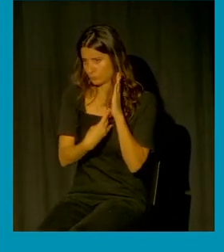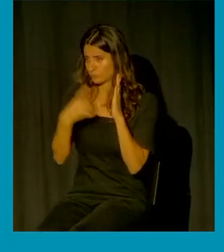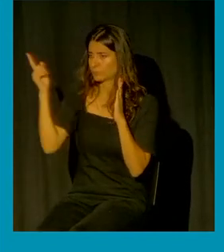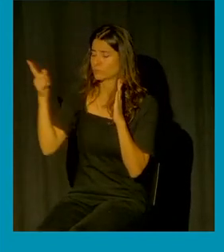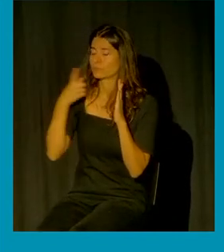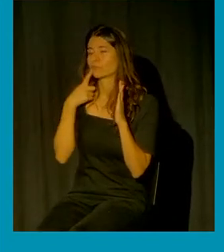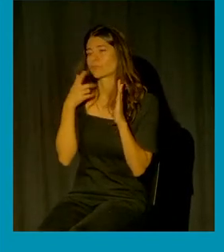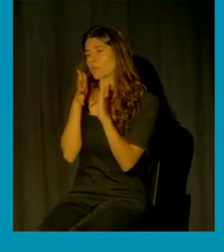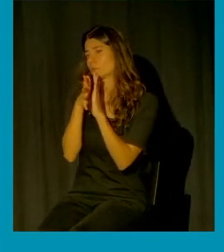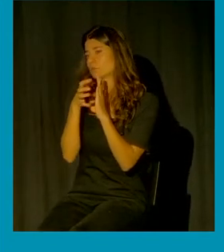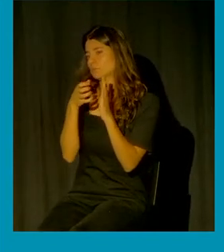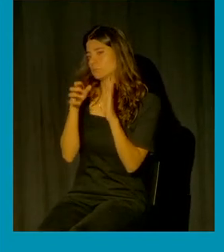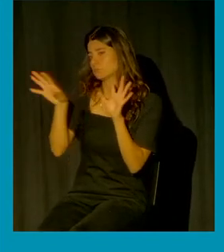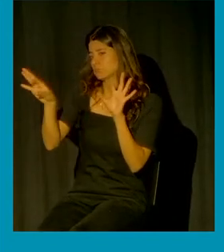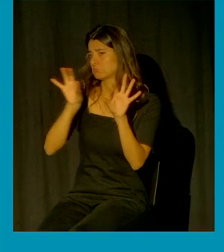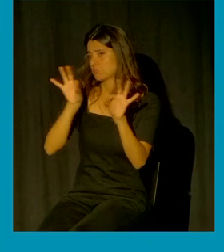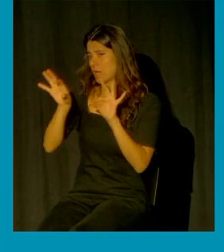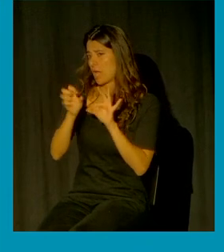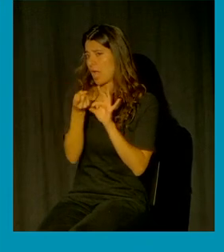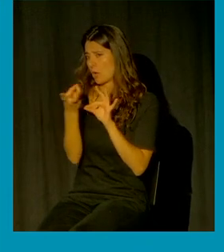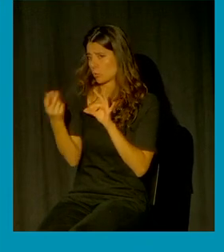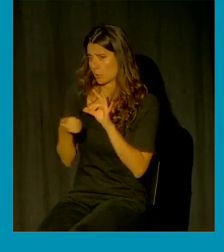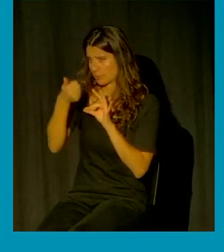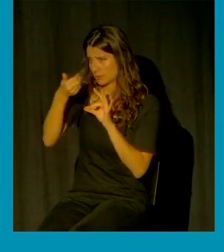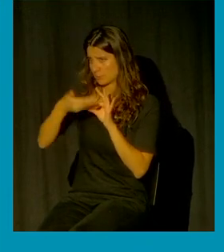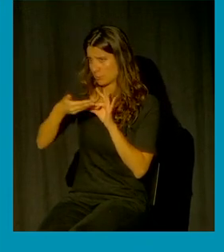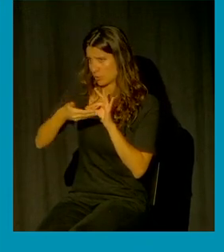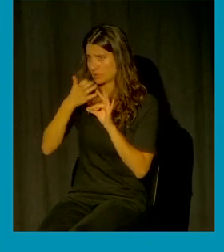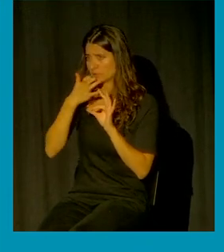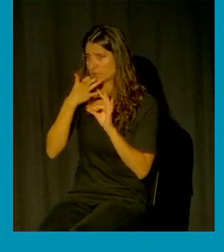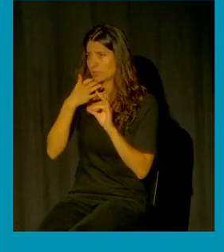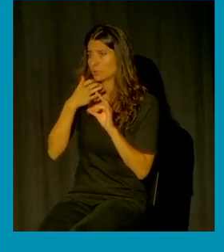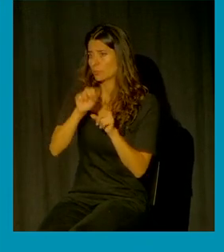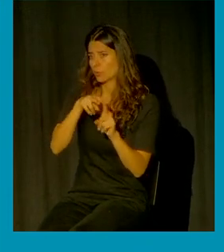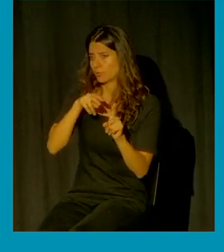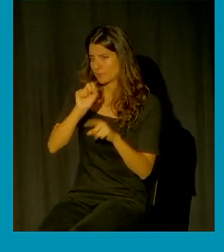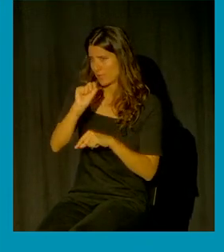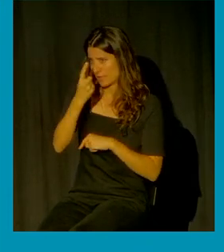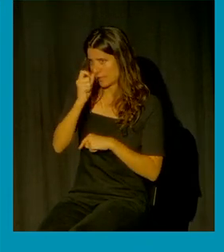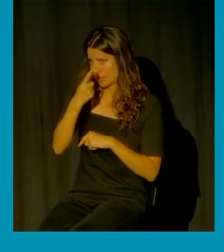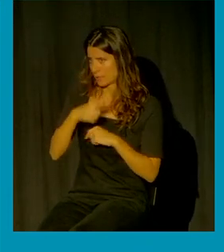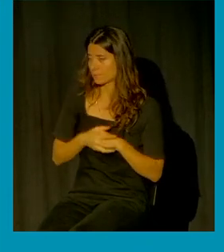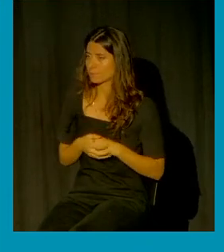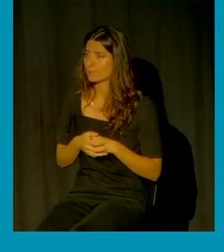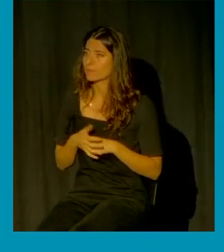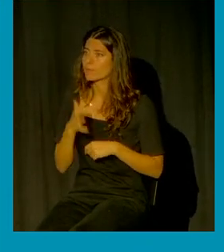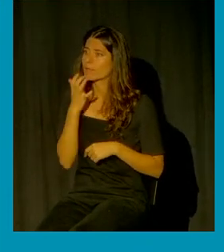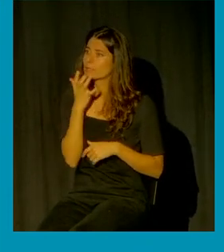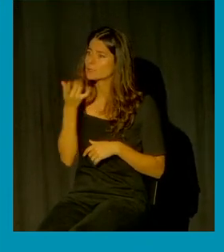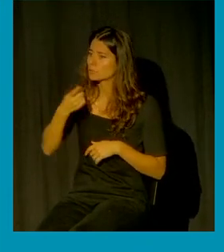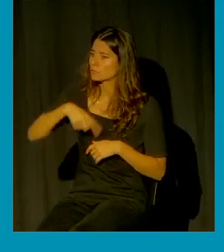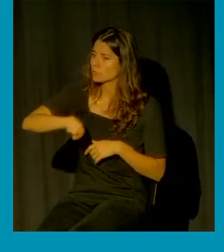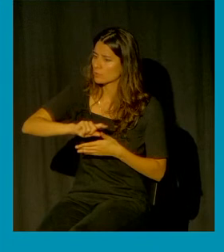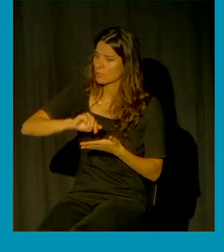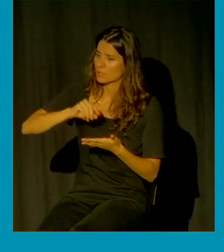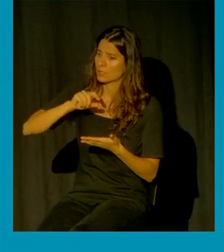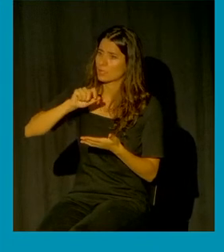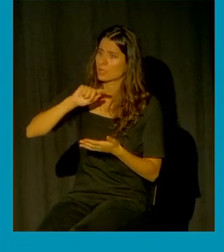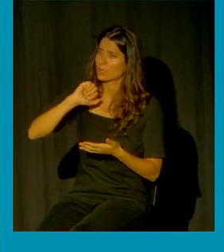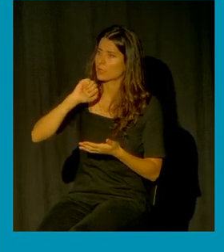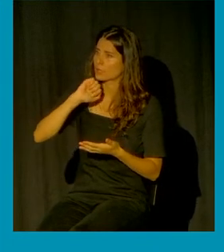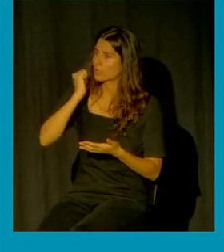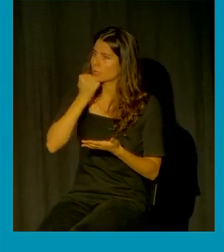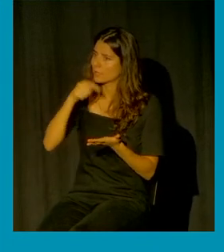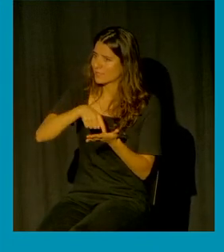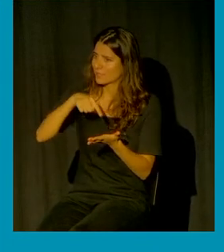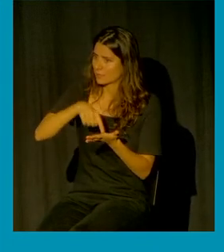més rellevància a nivell digital quan estem també reivindicant l'educació sexual que jo crec que és ja una reivindicació